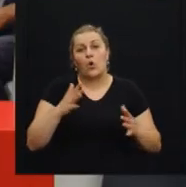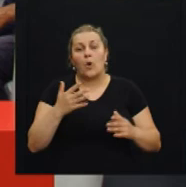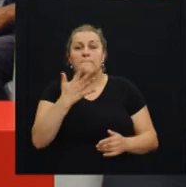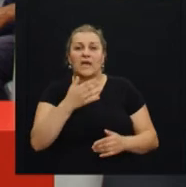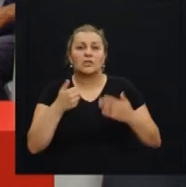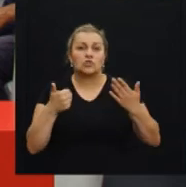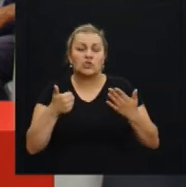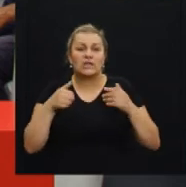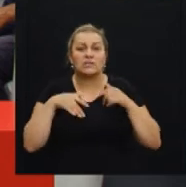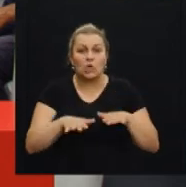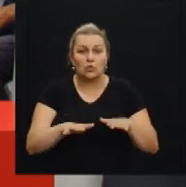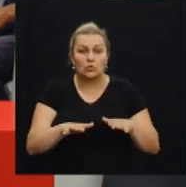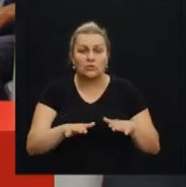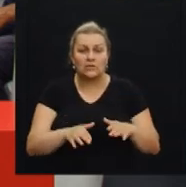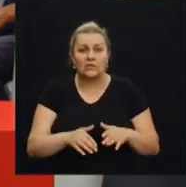5-6 ljudi,